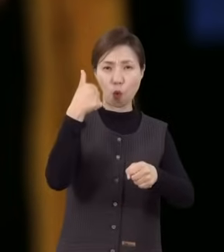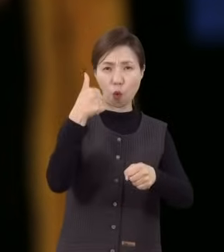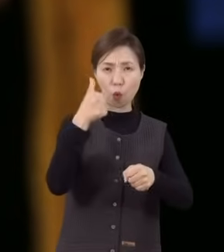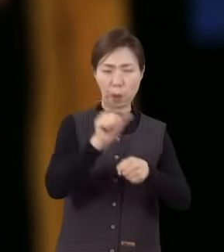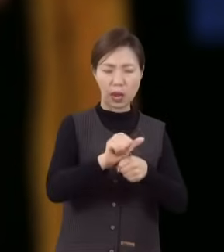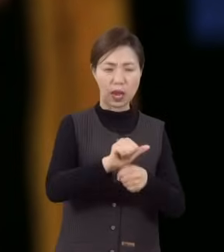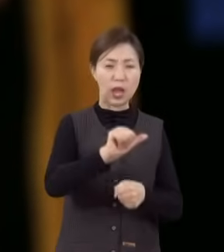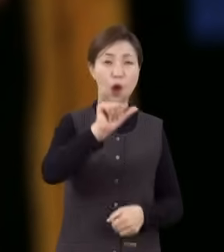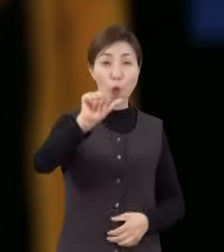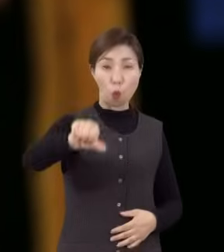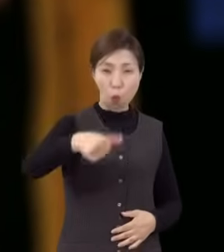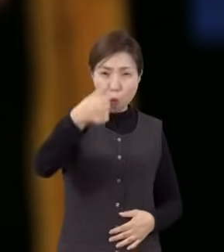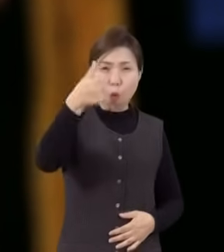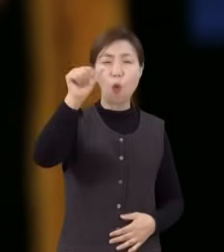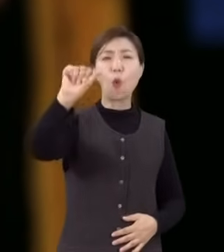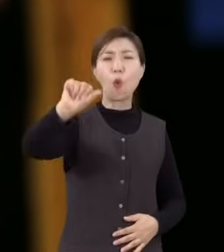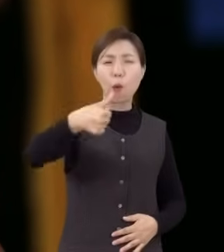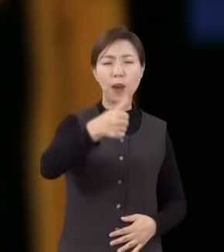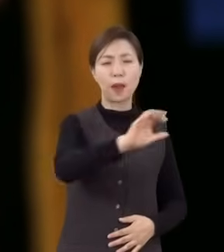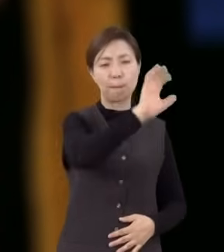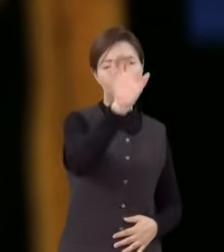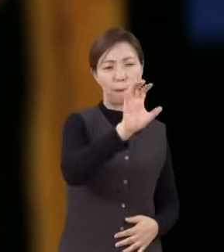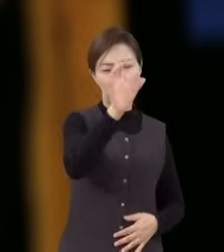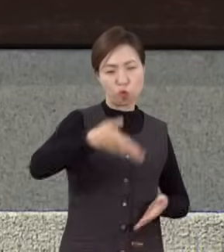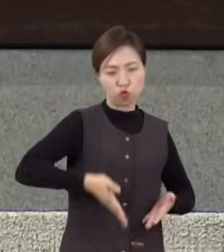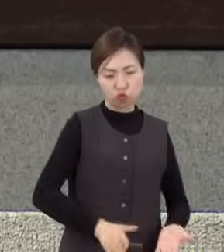마지막 500생 때 사람 몸이었을 때 드디어